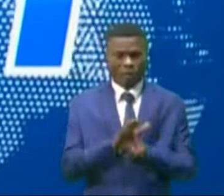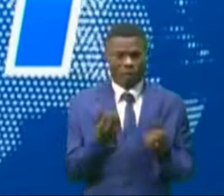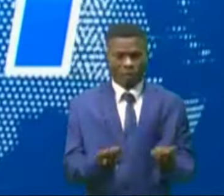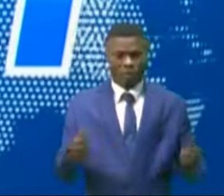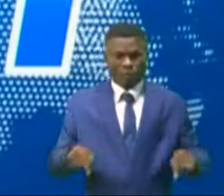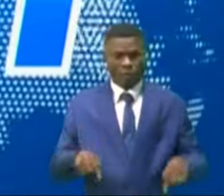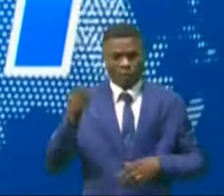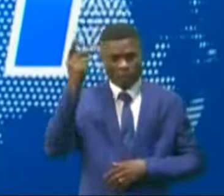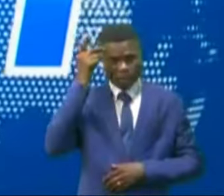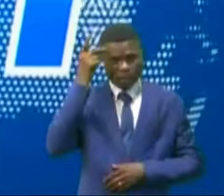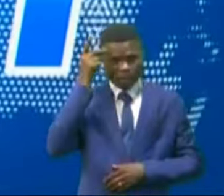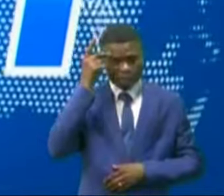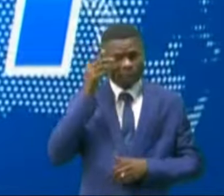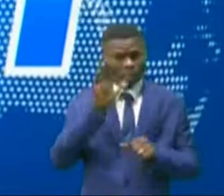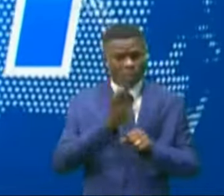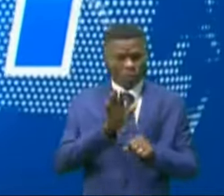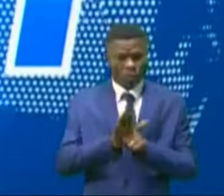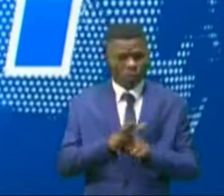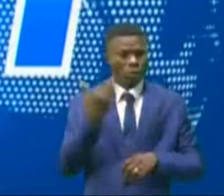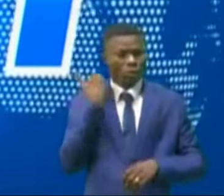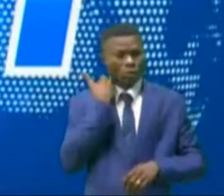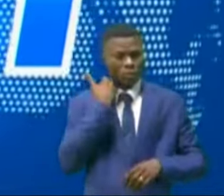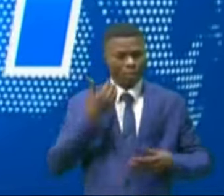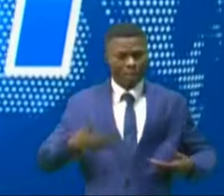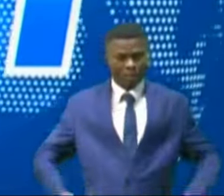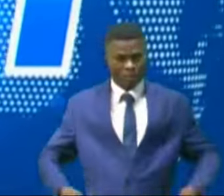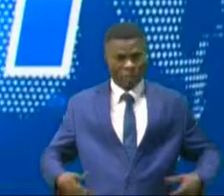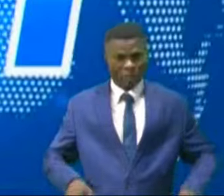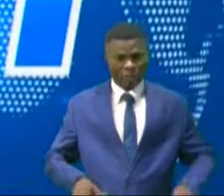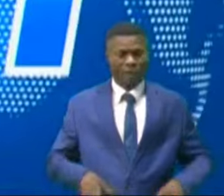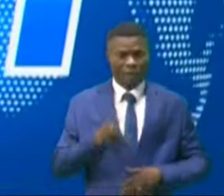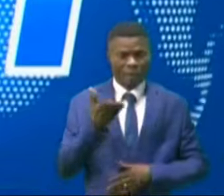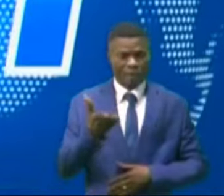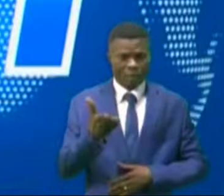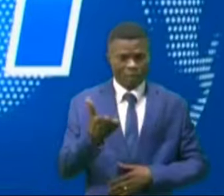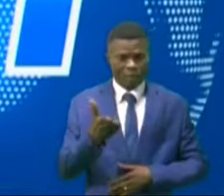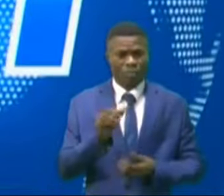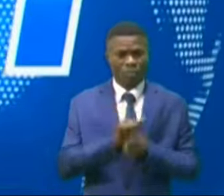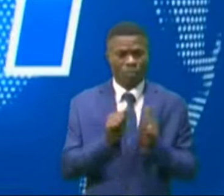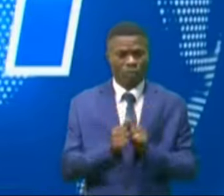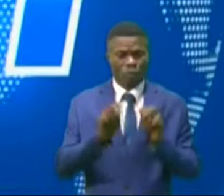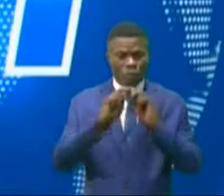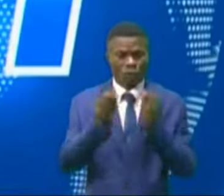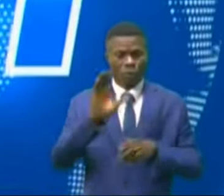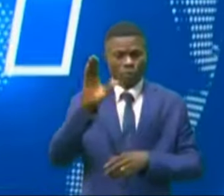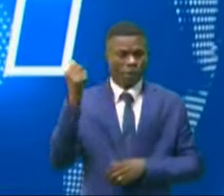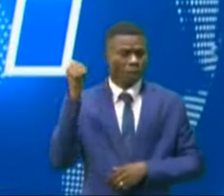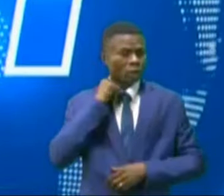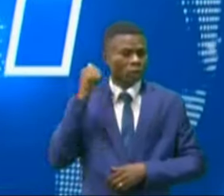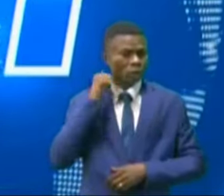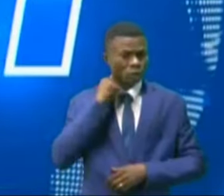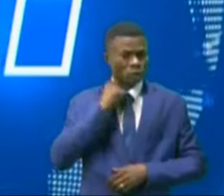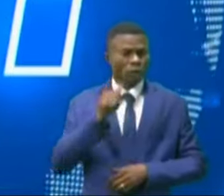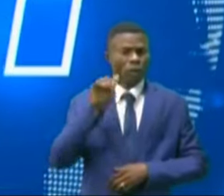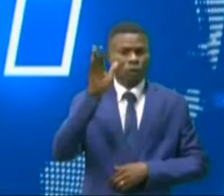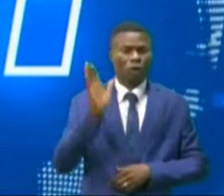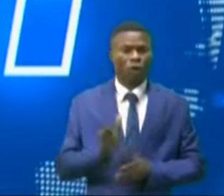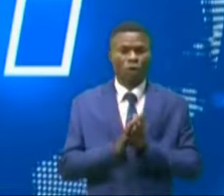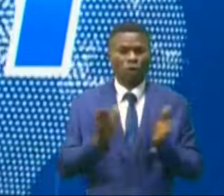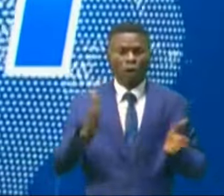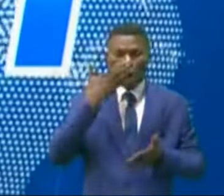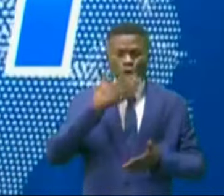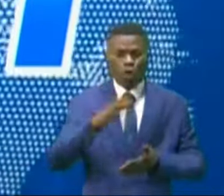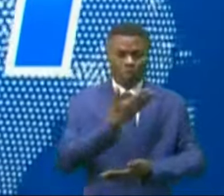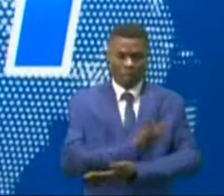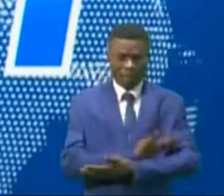ici à Kinshasa particulièrement sont atteints du diabète type C. Le médecin directeur de l'hôpital